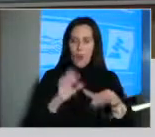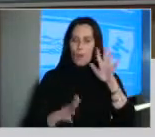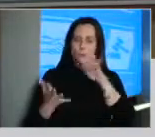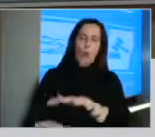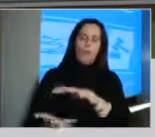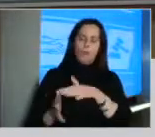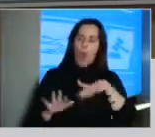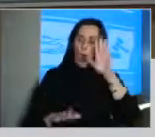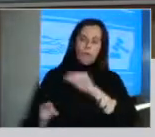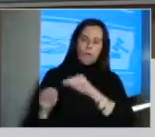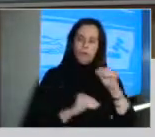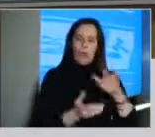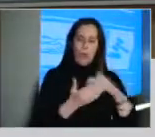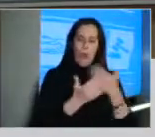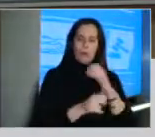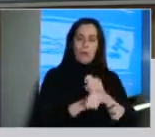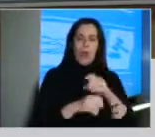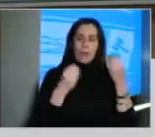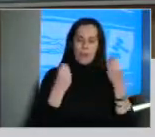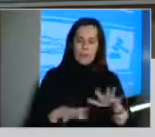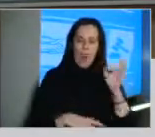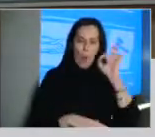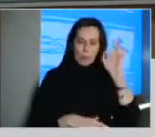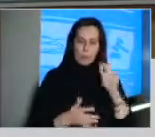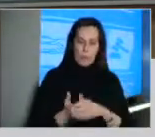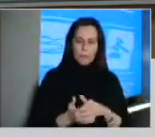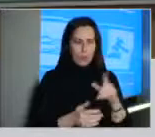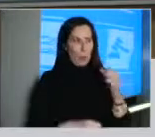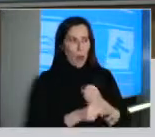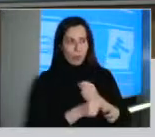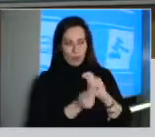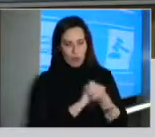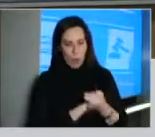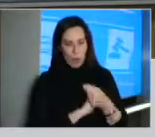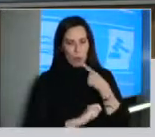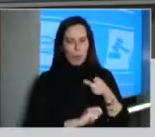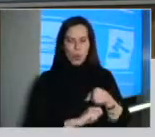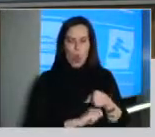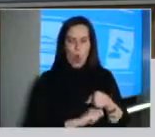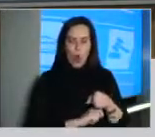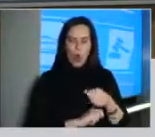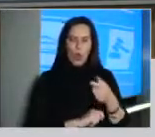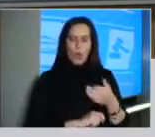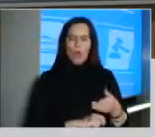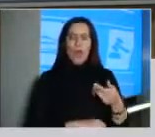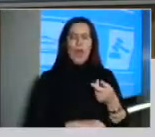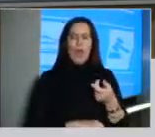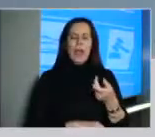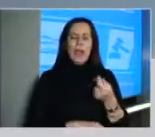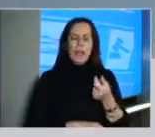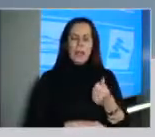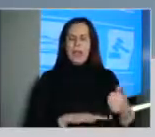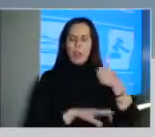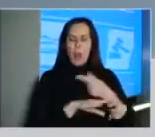ככולו אל מעביד ב' ולא תפסיד איזשהו אחוזי בדרך. אבל עושים שינויים בעצם, אומרים לך, טוב, פה תמי הניהול קצת שונים ממה שהם היו לך